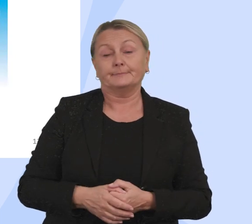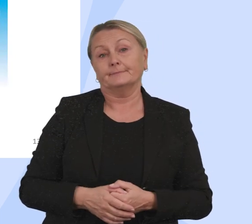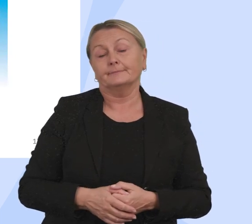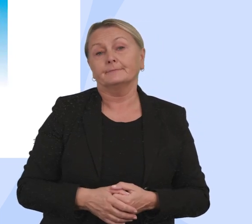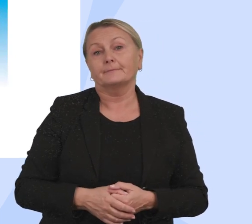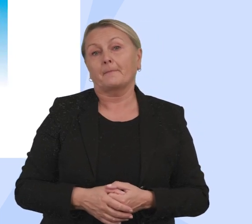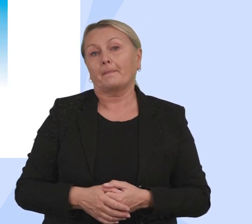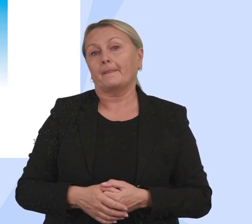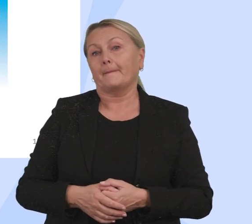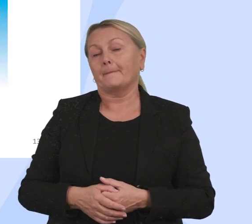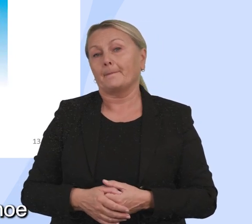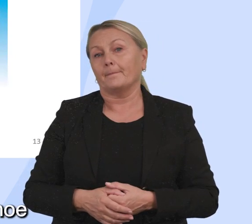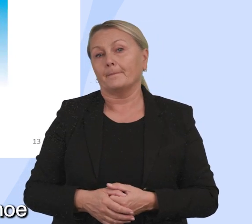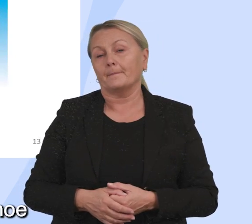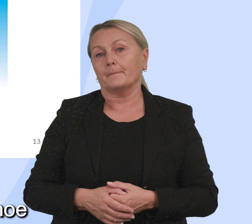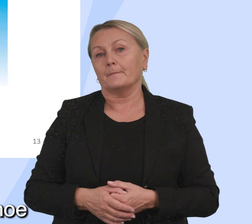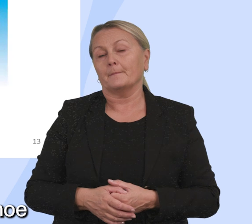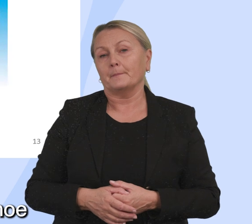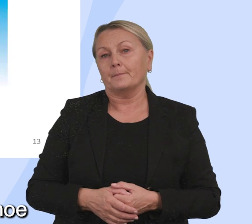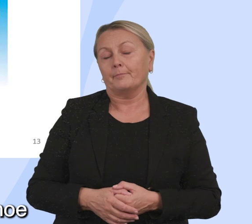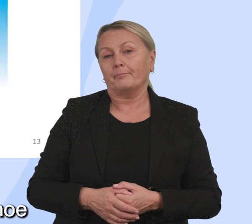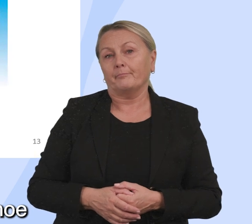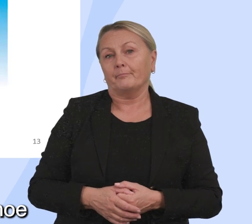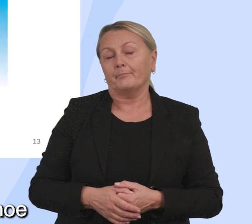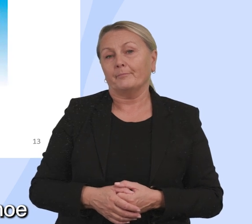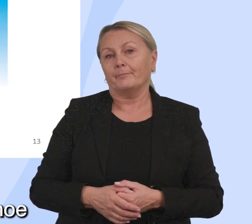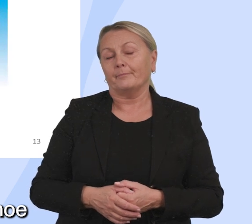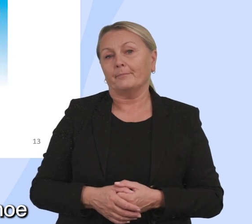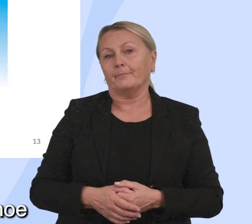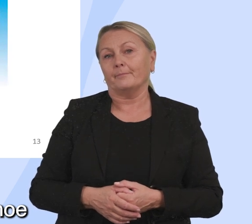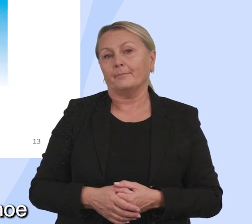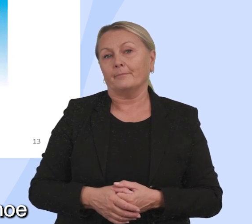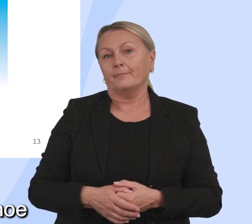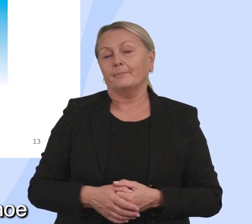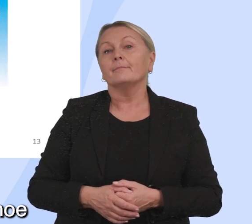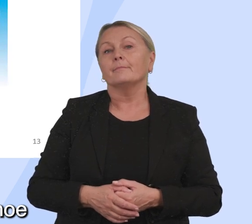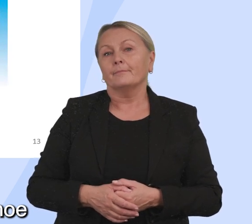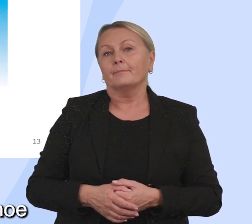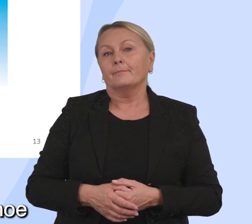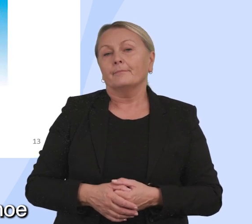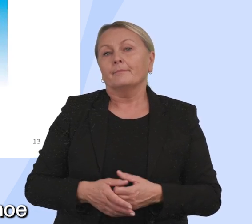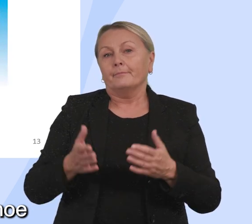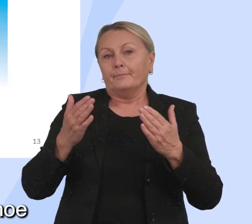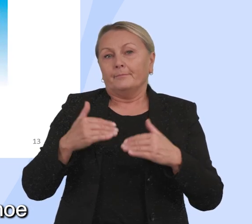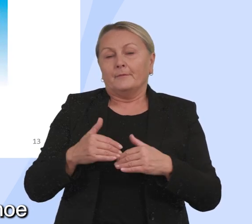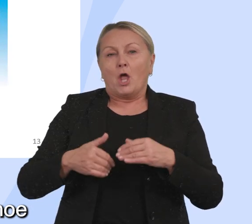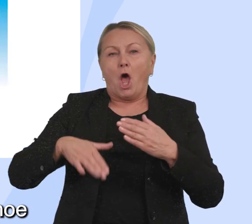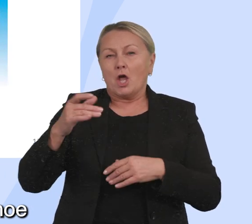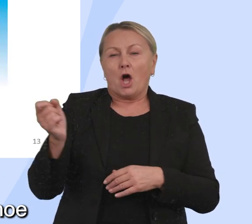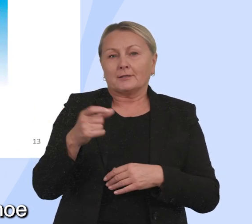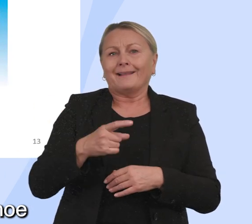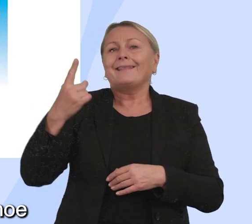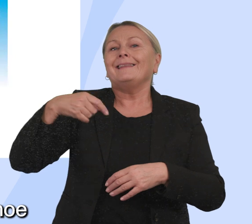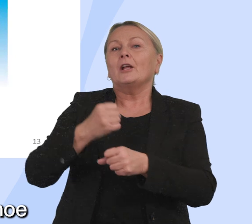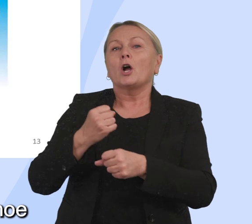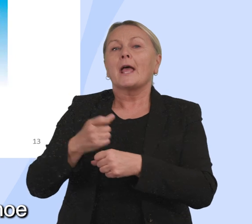Så er det højhastighed. Det går 10 gange hurtigere at lære noget nyt ved spejling